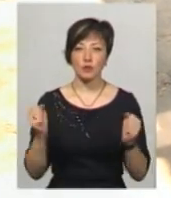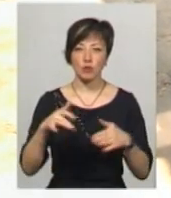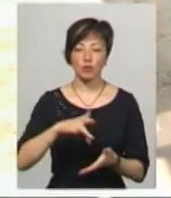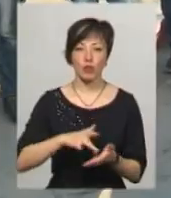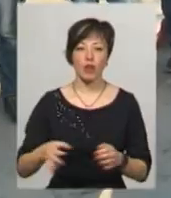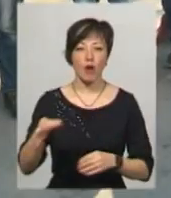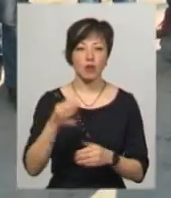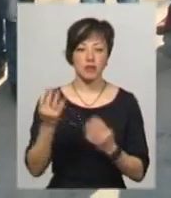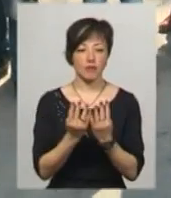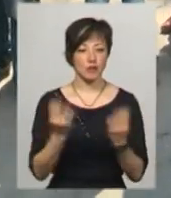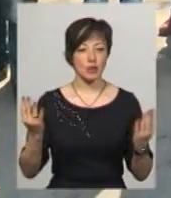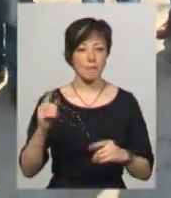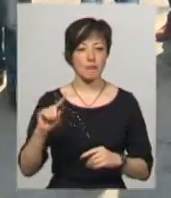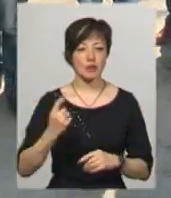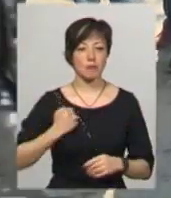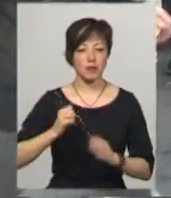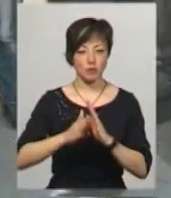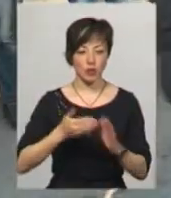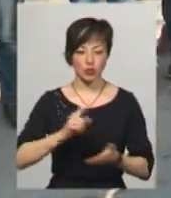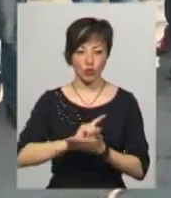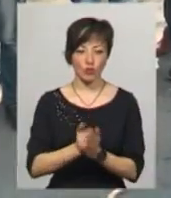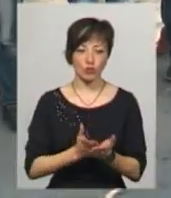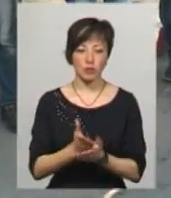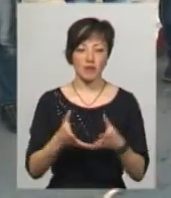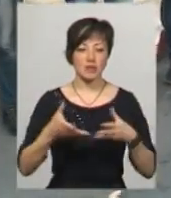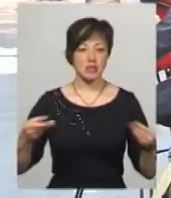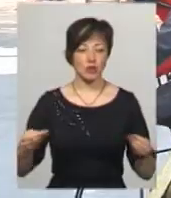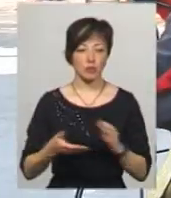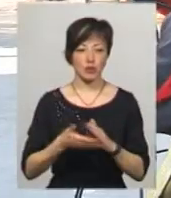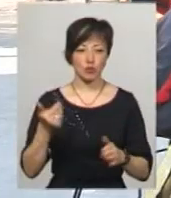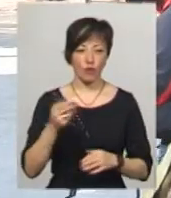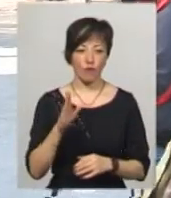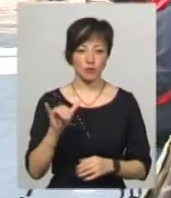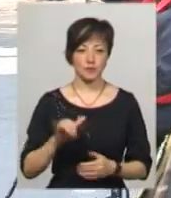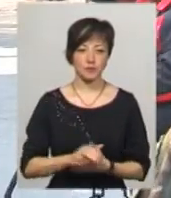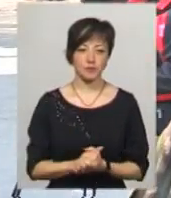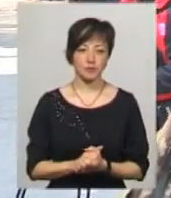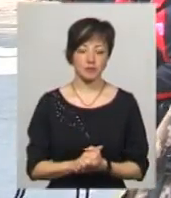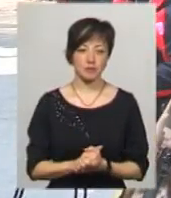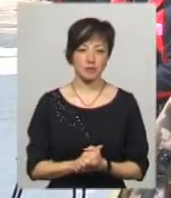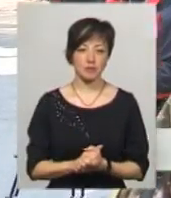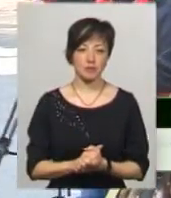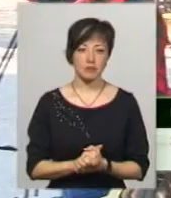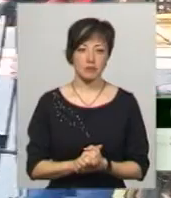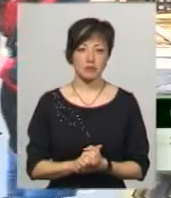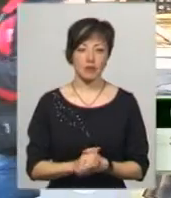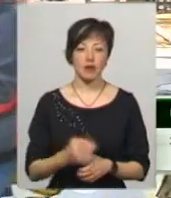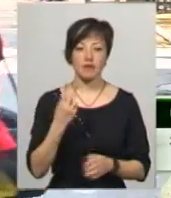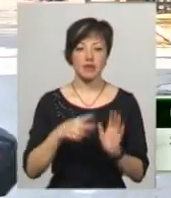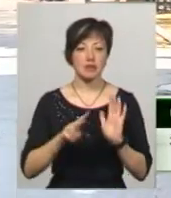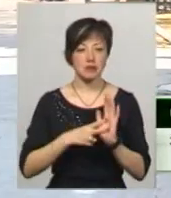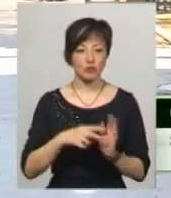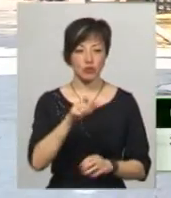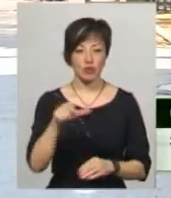на Озерній, вишикувались перші призовники строкової служби весняного призову. Ми сьогодні відправили 27 чоловік, з них 12